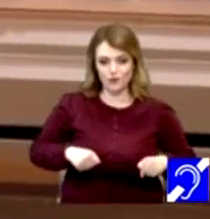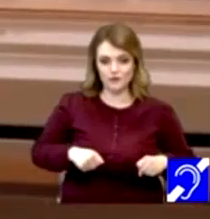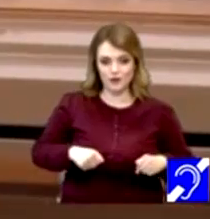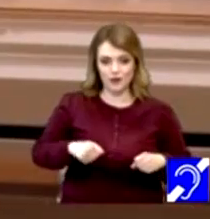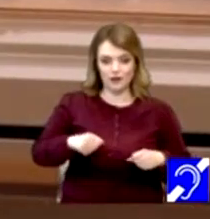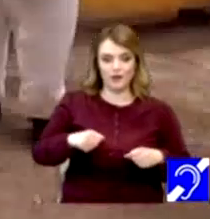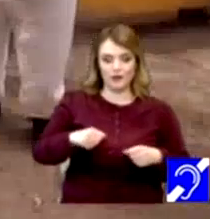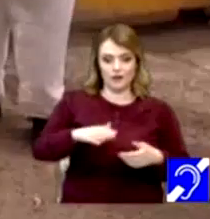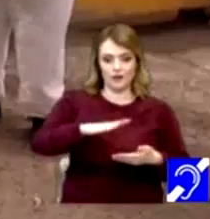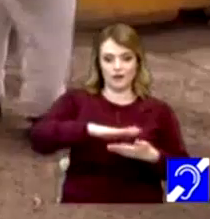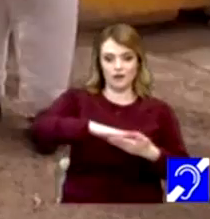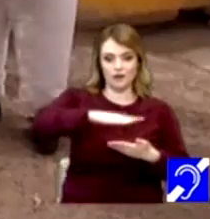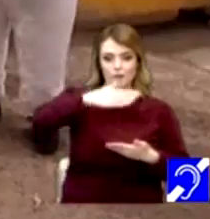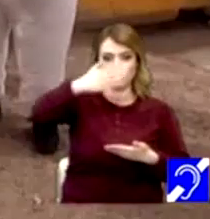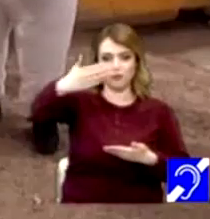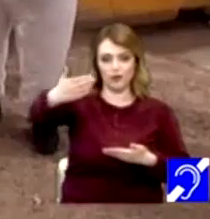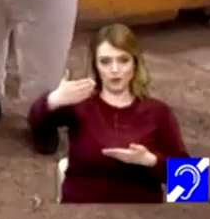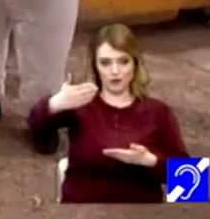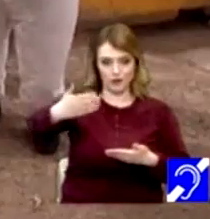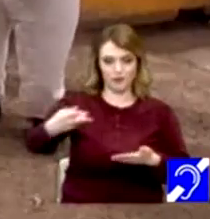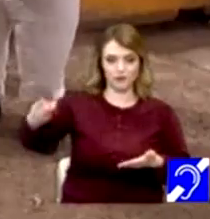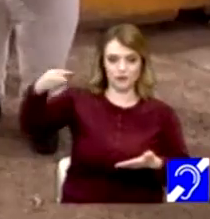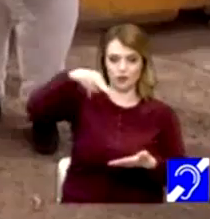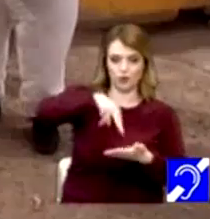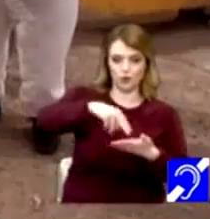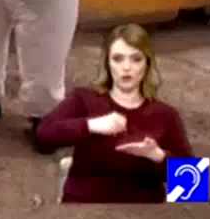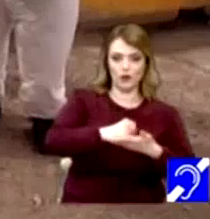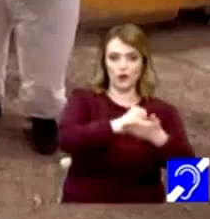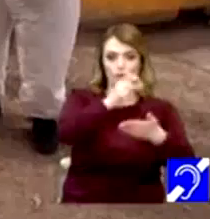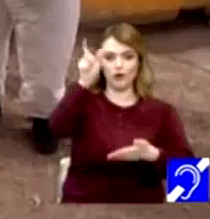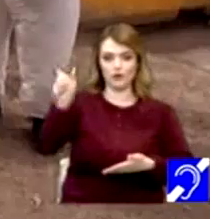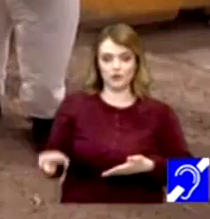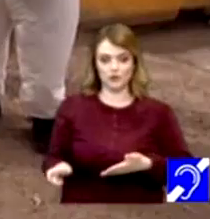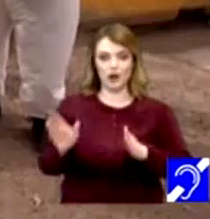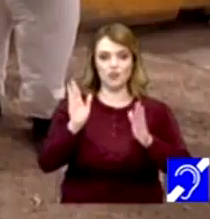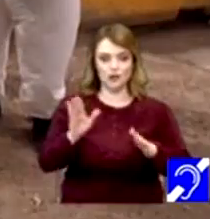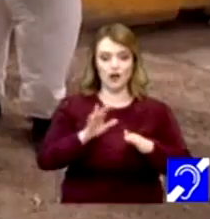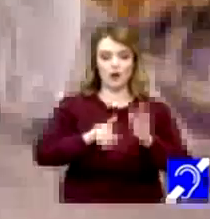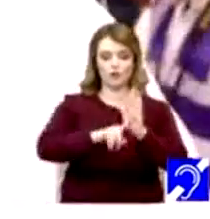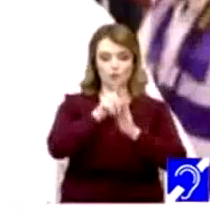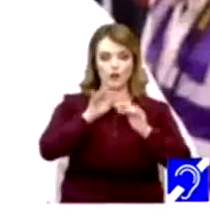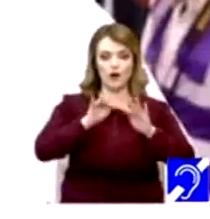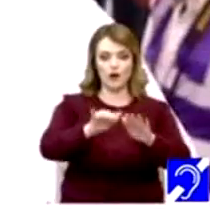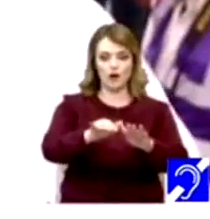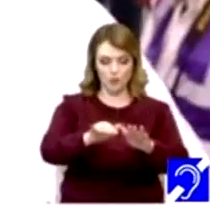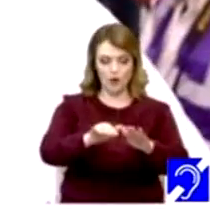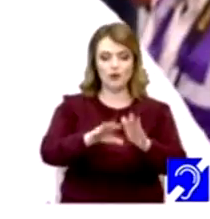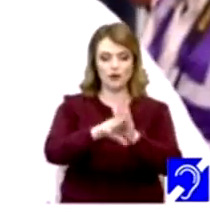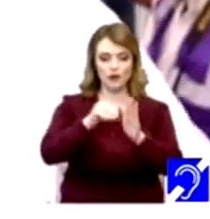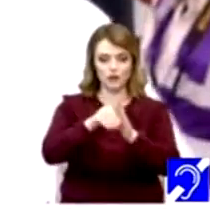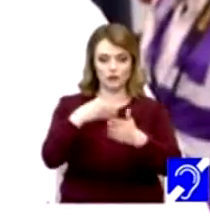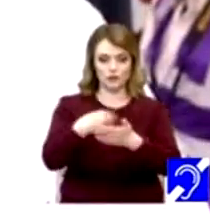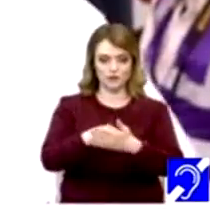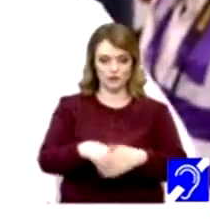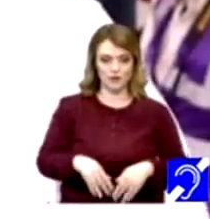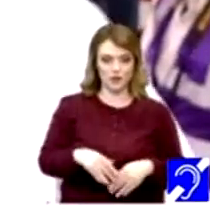că în coșciuc, viu și nevătămat, este un candidat pentru Congresul Mexican, care așa și-a început campania electorală. Muertos por la